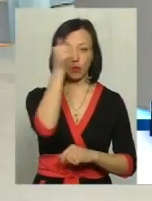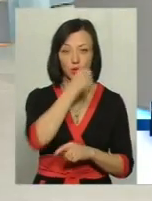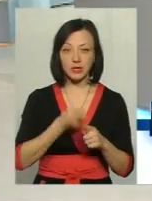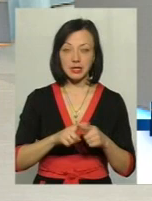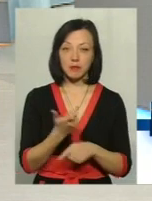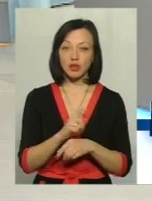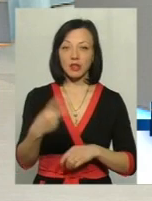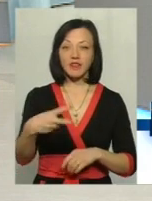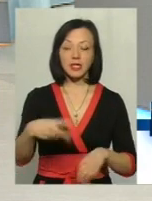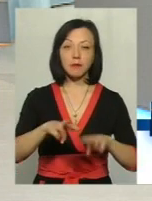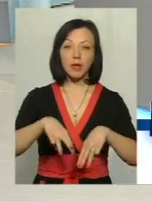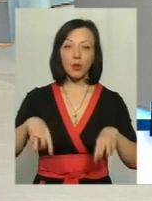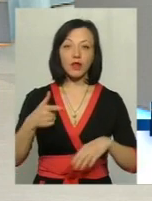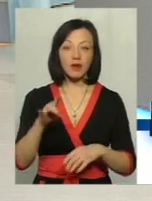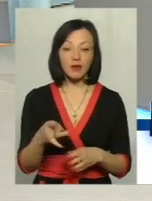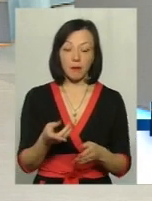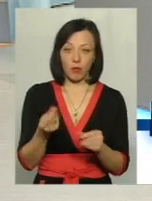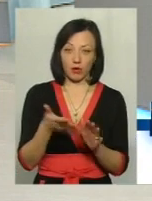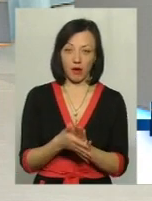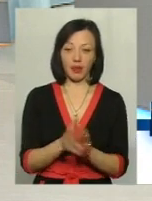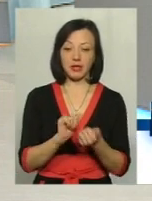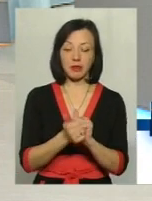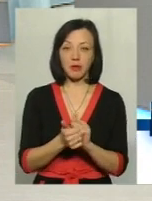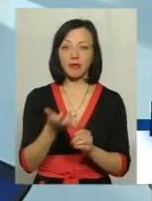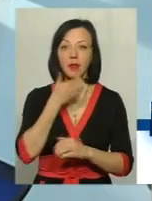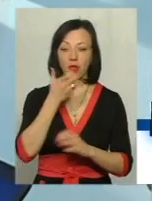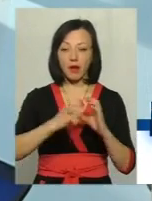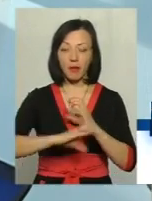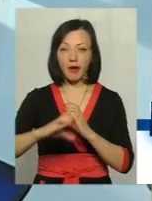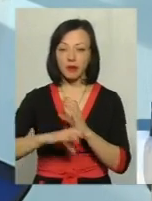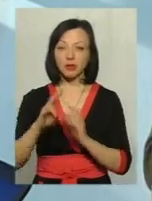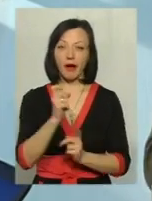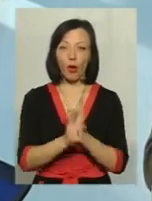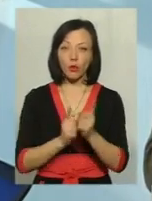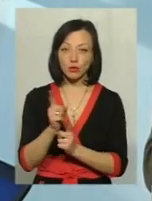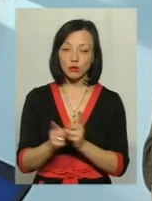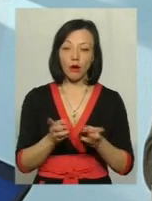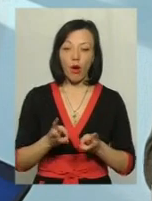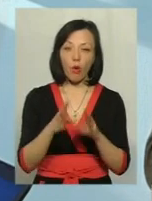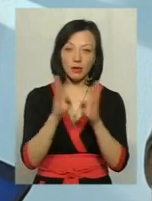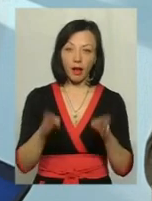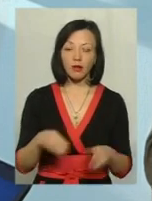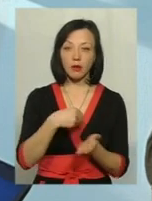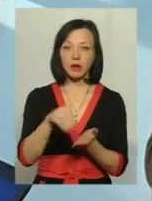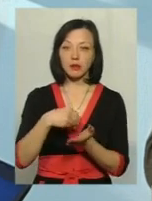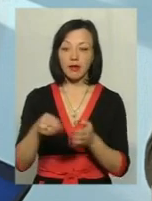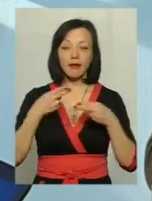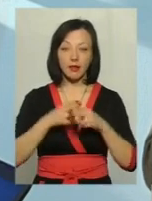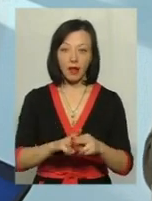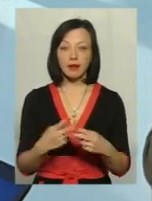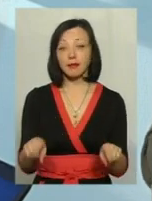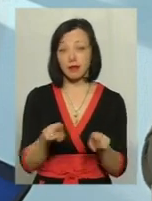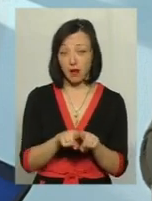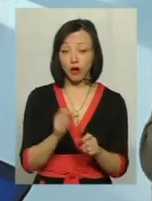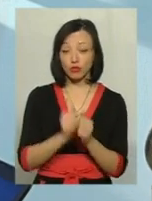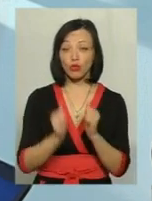більше 20 мільйонів гривень, які ми потратили на заміну теплових мереж, на реконструкцію котелень, на придбання техніки. І так